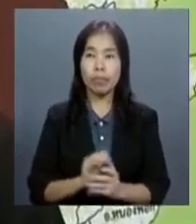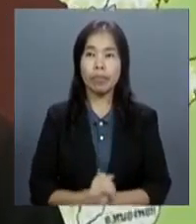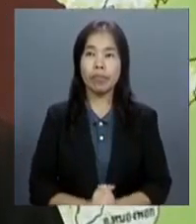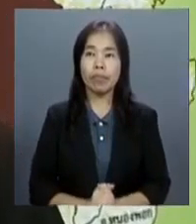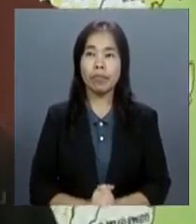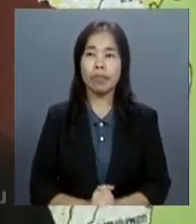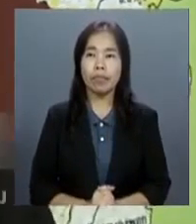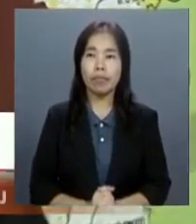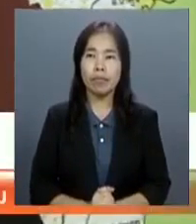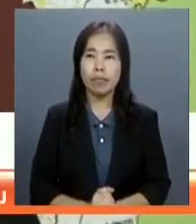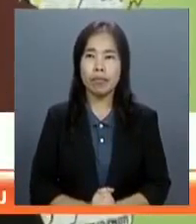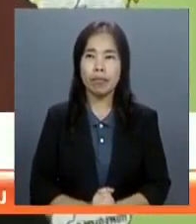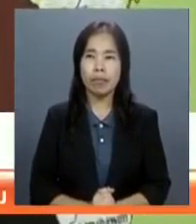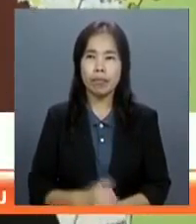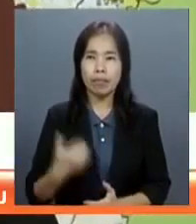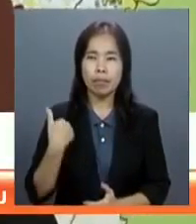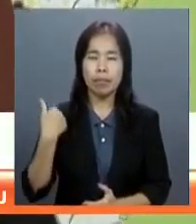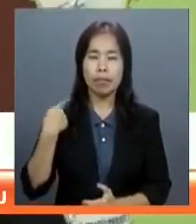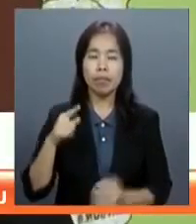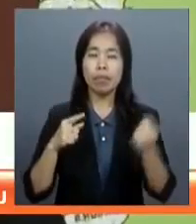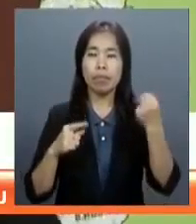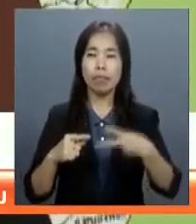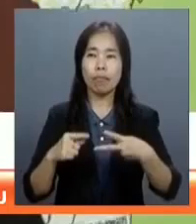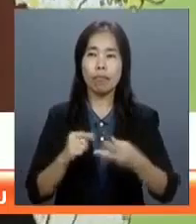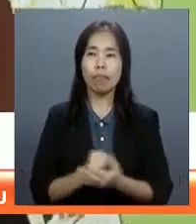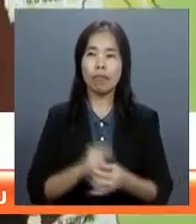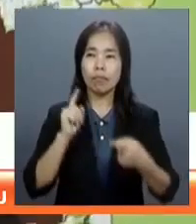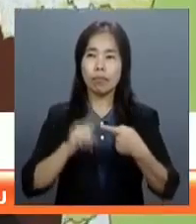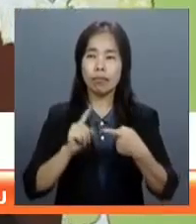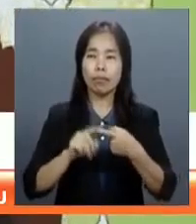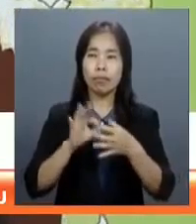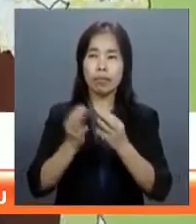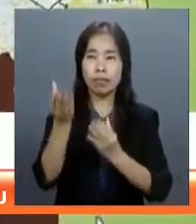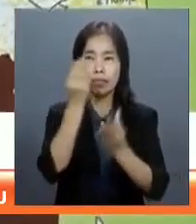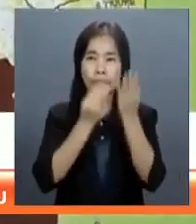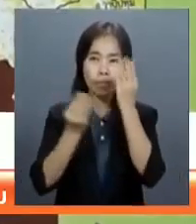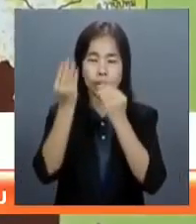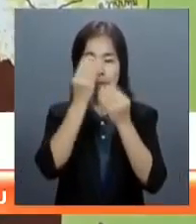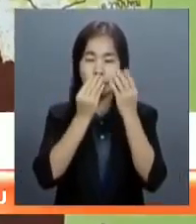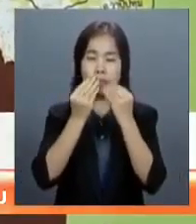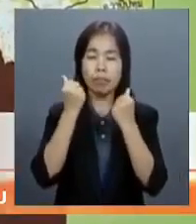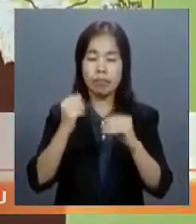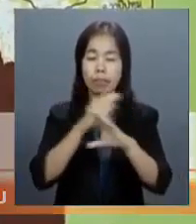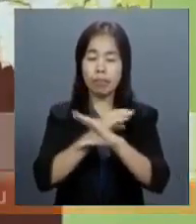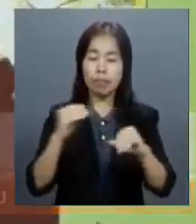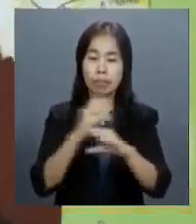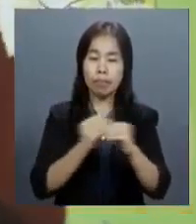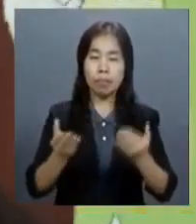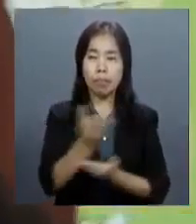ได้อยู่2ส่วนเนาะที่1ก็คือเรื่องของความรู้นะครับความรู้นี่ก็